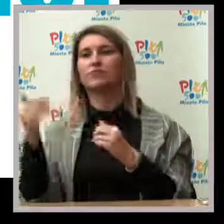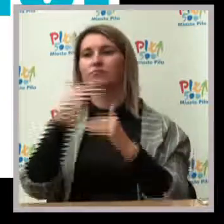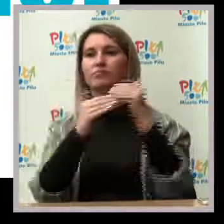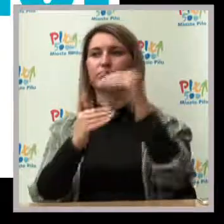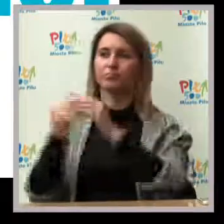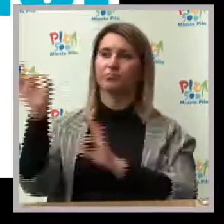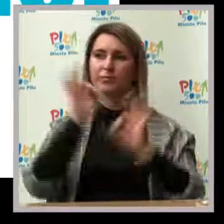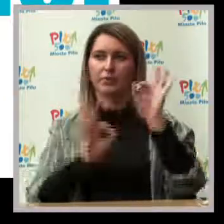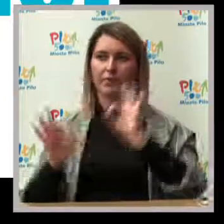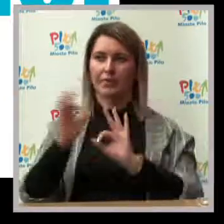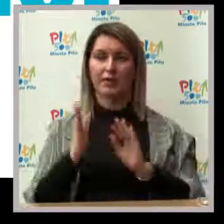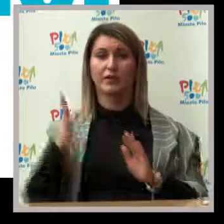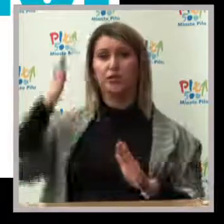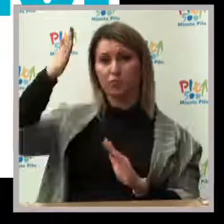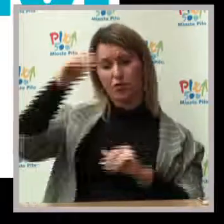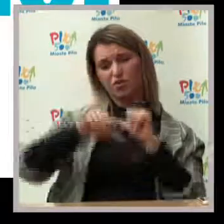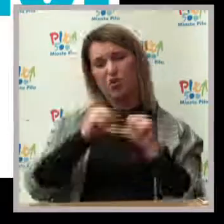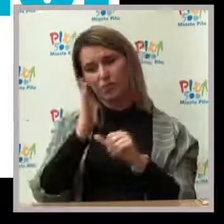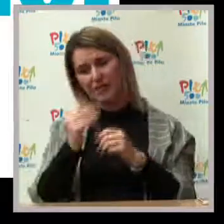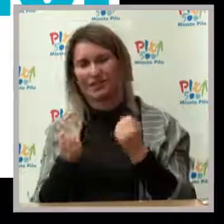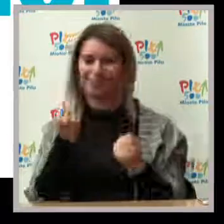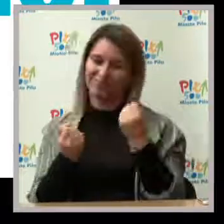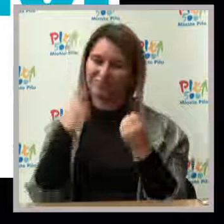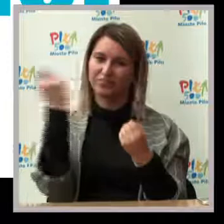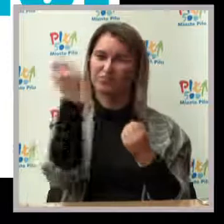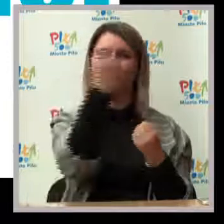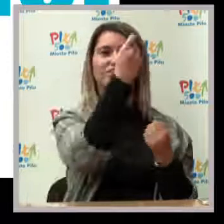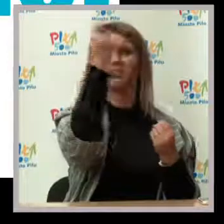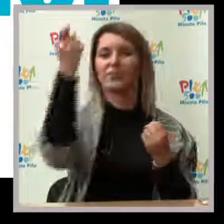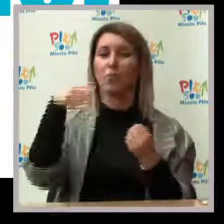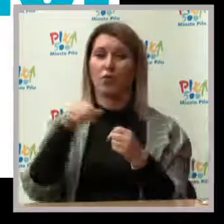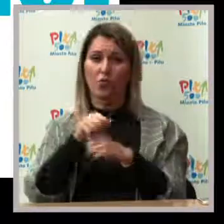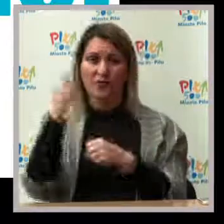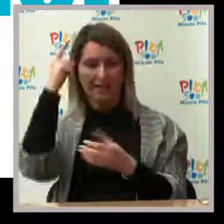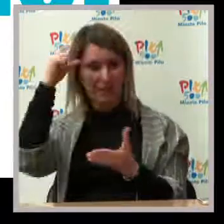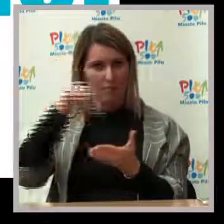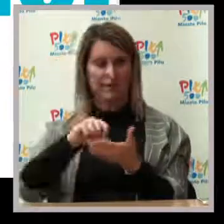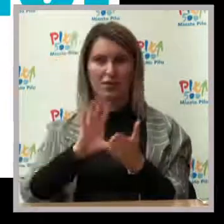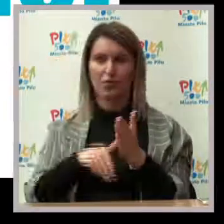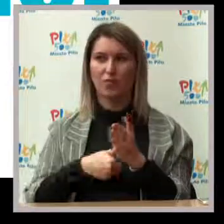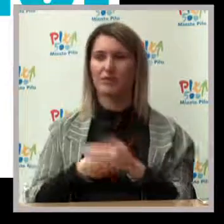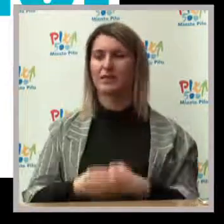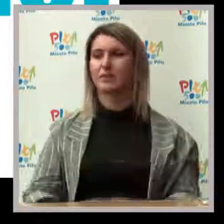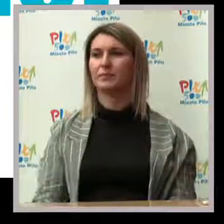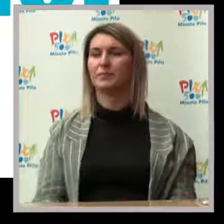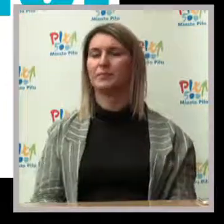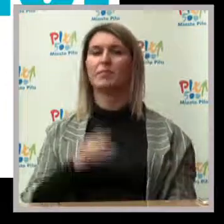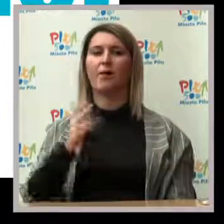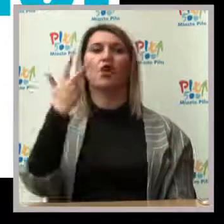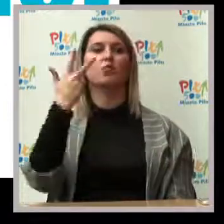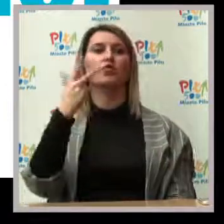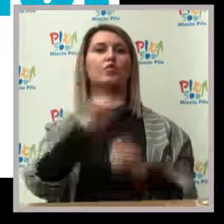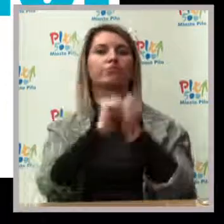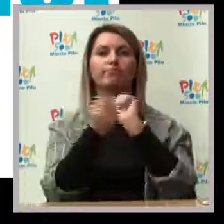więc przyszły rok to trochę utrudnień, bo w samym centrum miasta będą prowadzone prawdopodobnie trzy duże